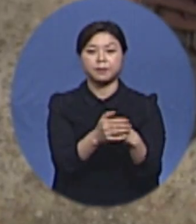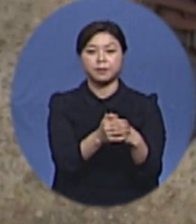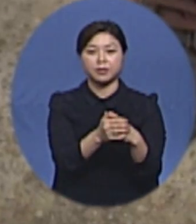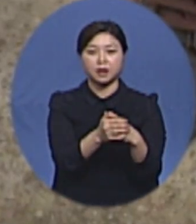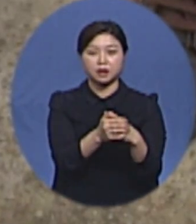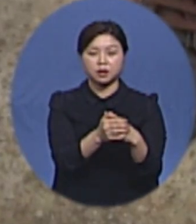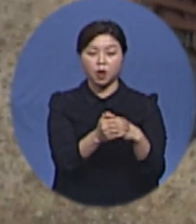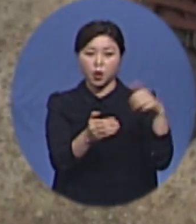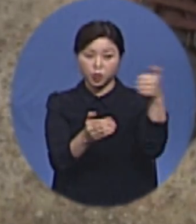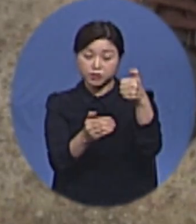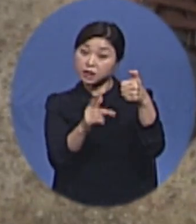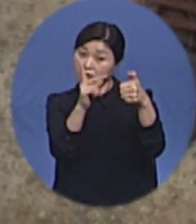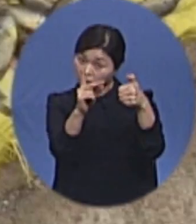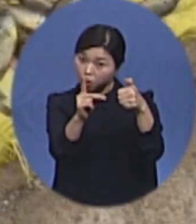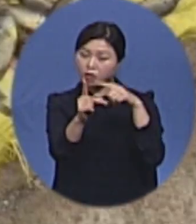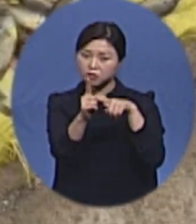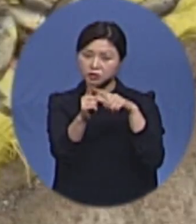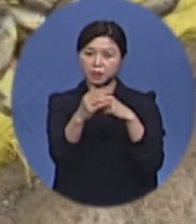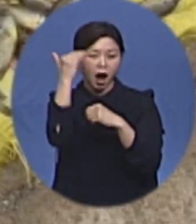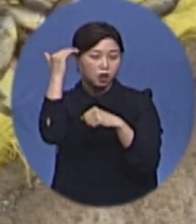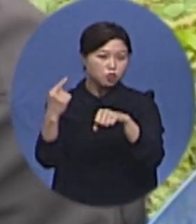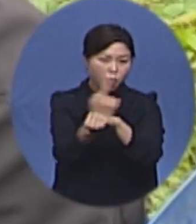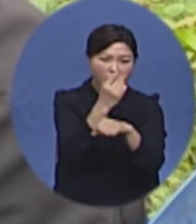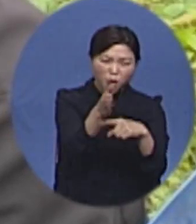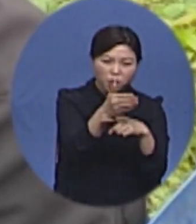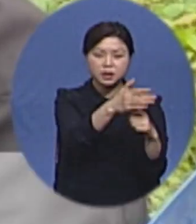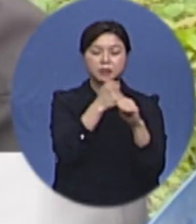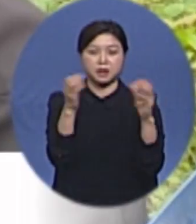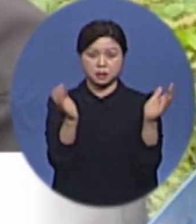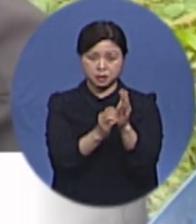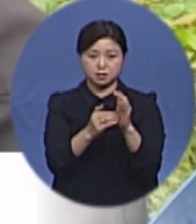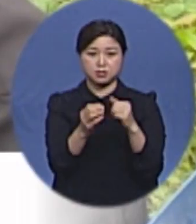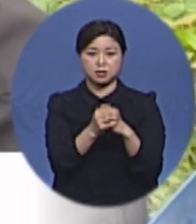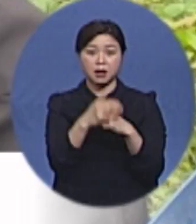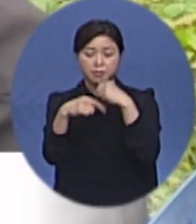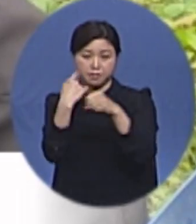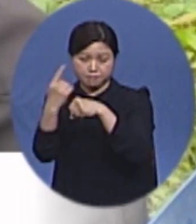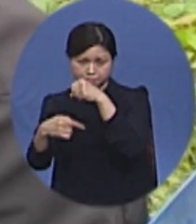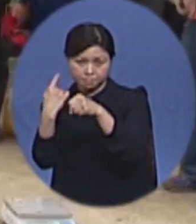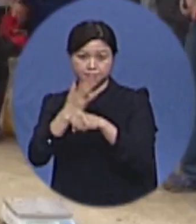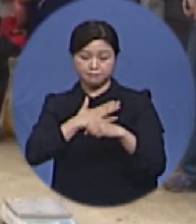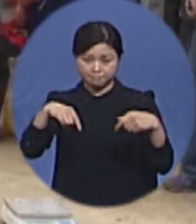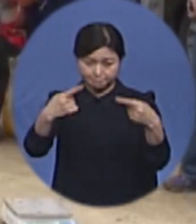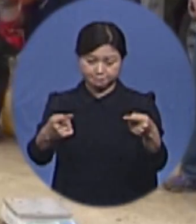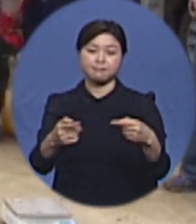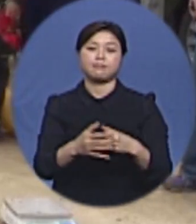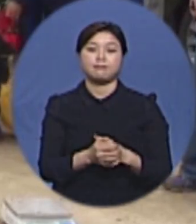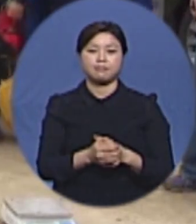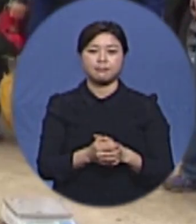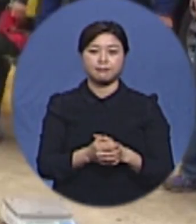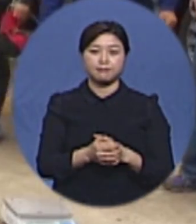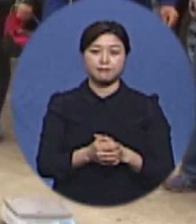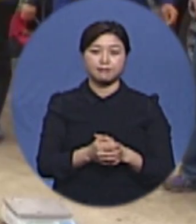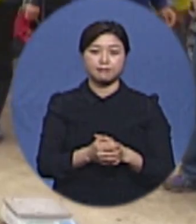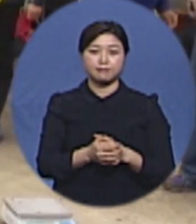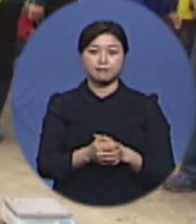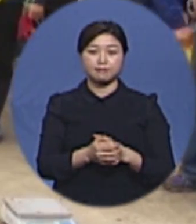총 50kg의 외래어종을 잡았습니다. 매년 출조합니다, 이렇게. 복지TV